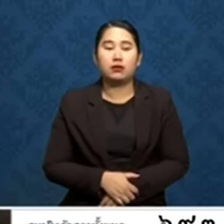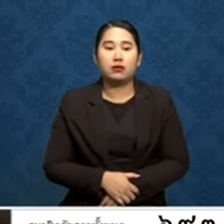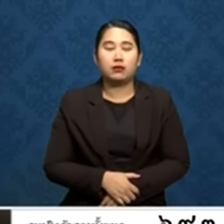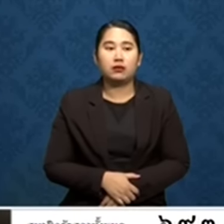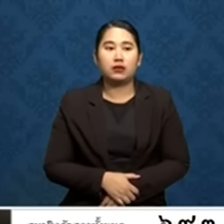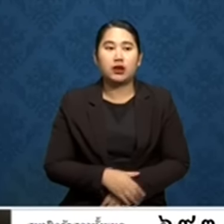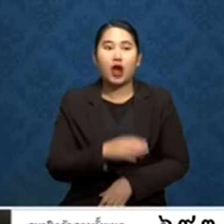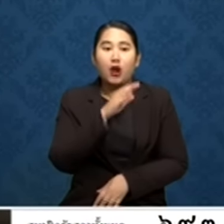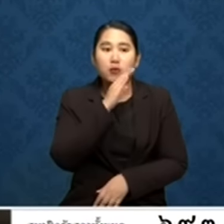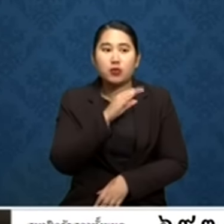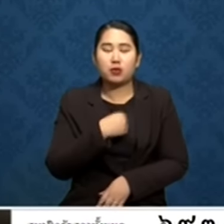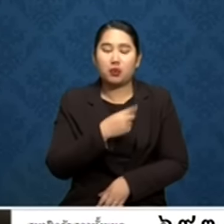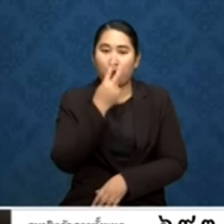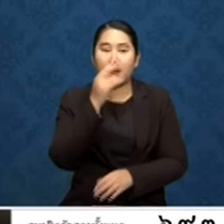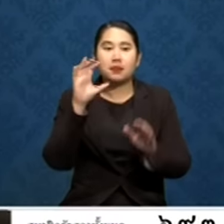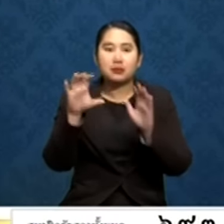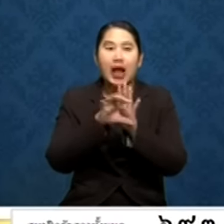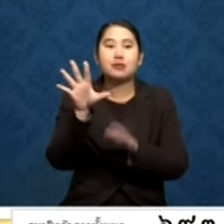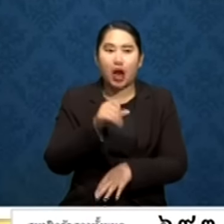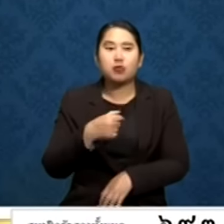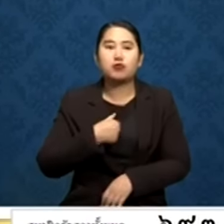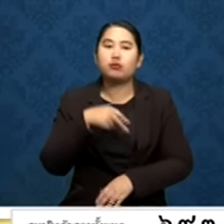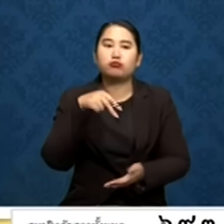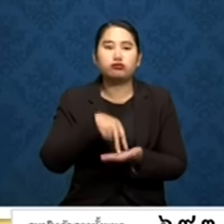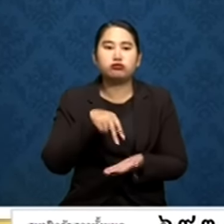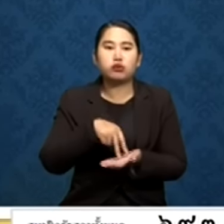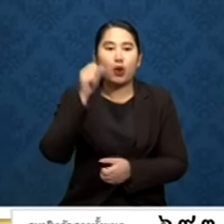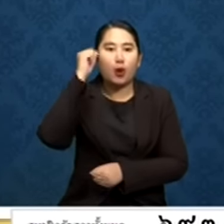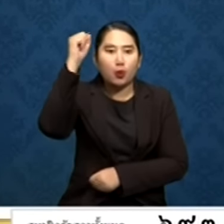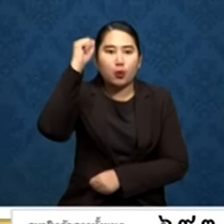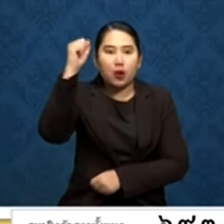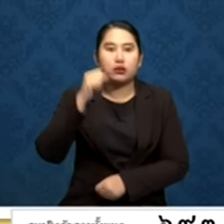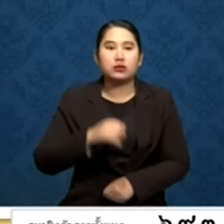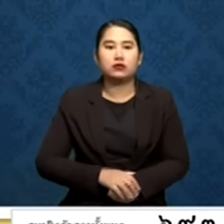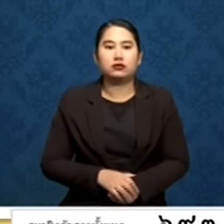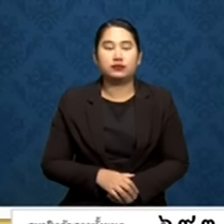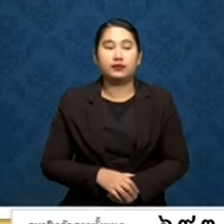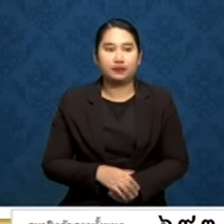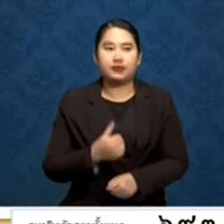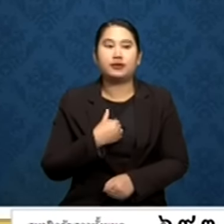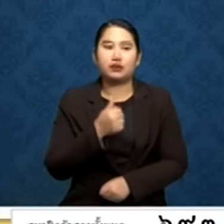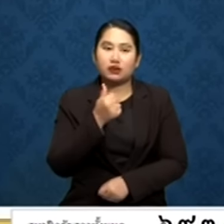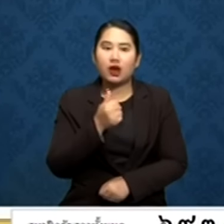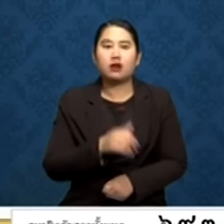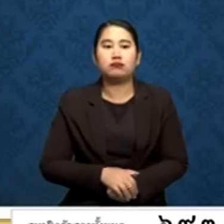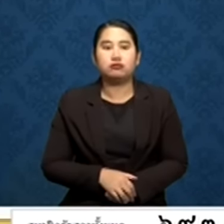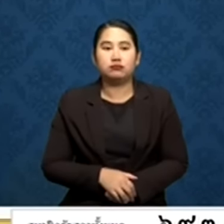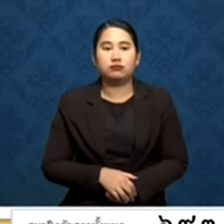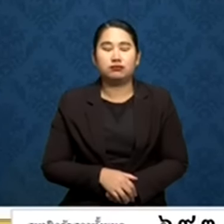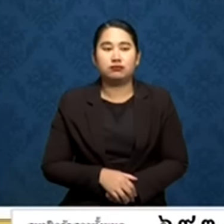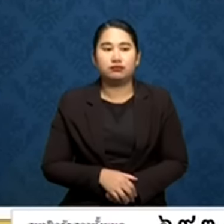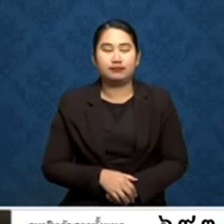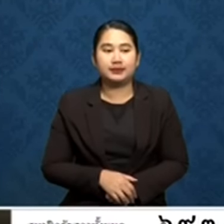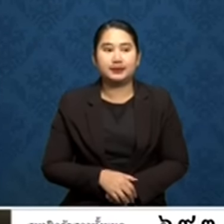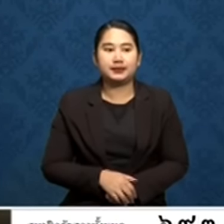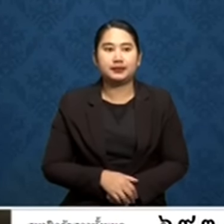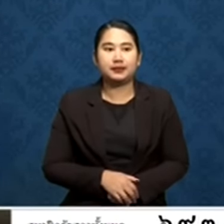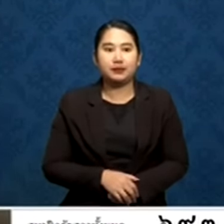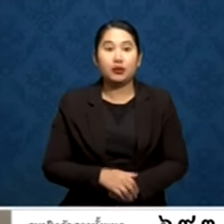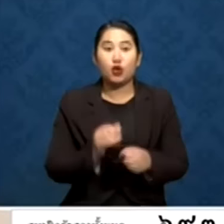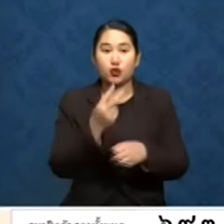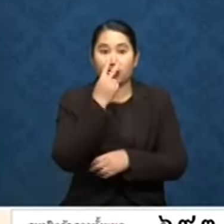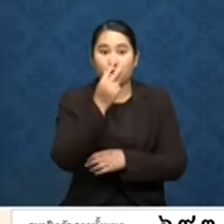ถ้าหากว่าท่านยังเอาภาพนี้ขึ้นผมก็จะยืนประท้วงอยู่นี่นะฮะ3วัน3คืนก็ได้ไม่เป็นไรฮะ เดี๋ยวคุณธีรชัยครับเดี๋ยวขอดู